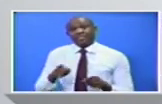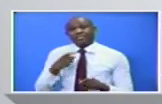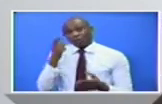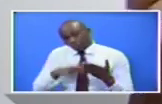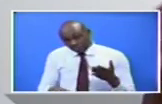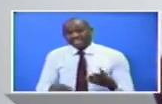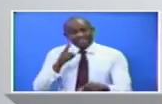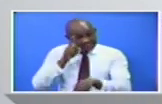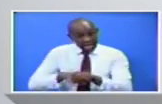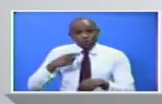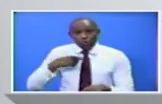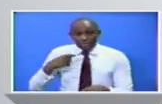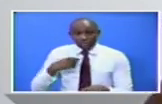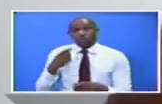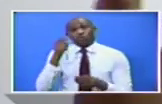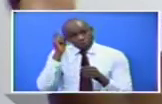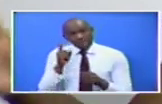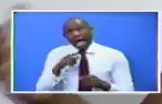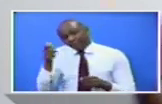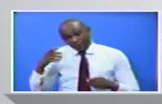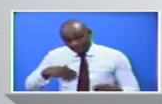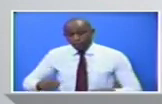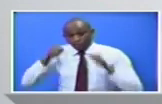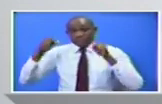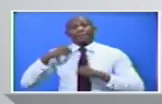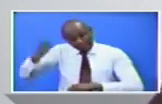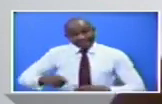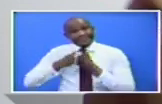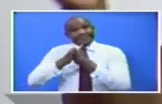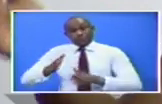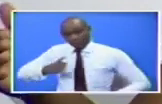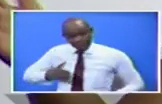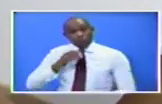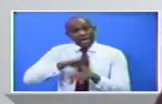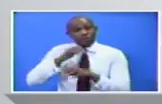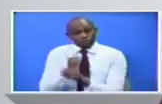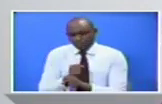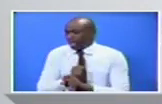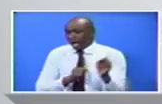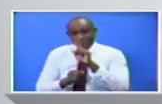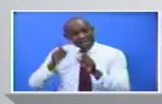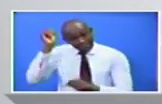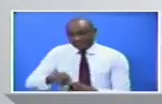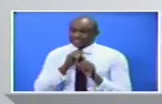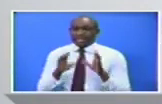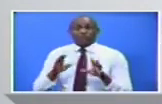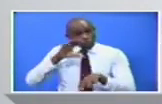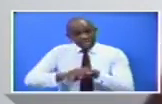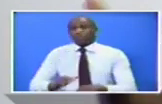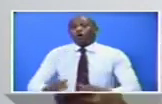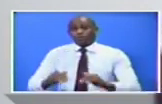wakasema ukitaka promotion lazima ulale na mkubwa wako fulani, ama ulazima ufanye hivi ndio upate promotion